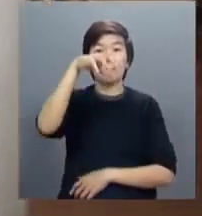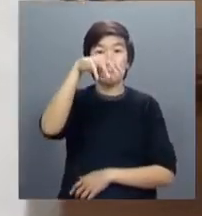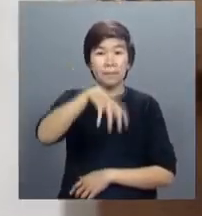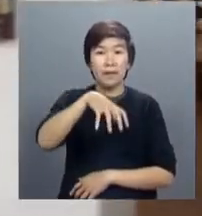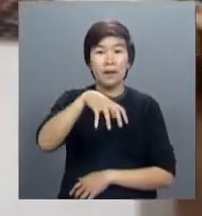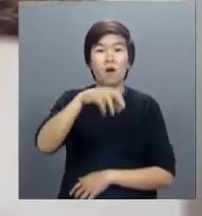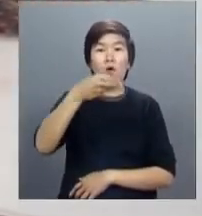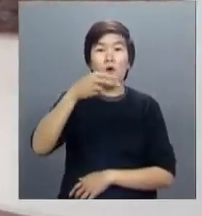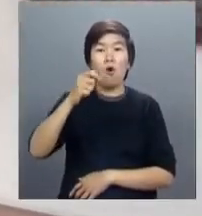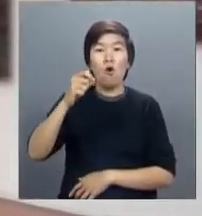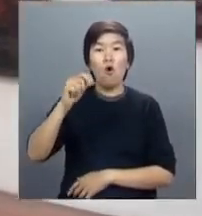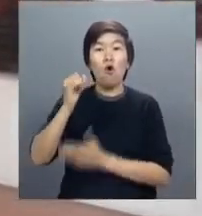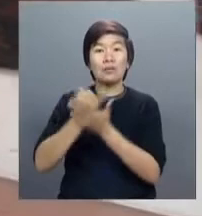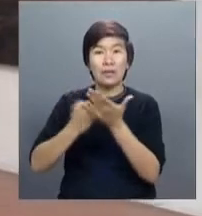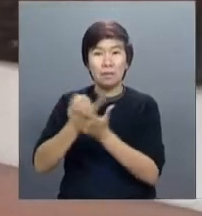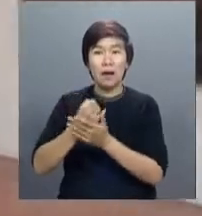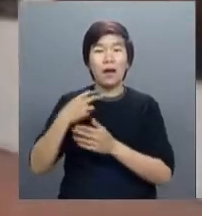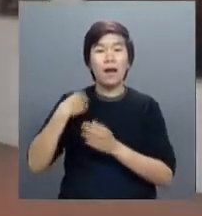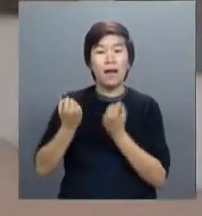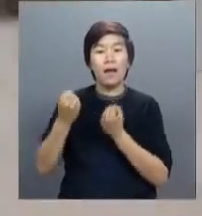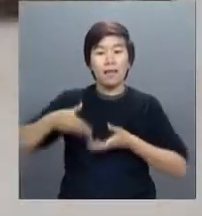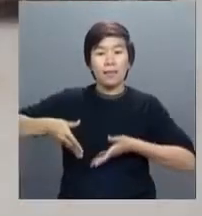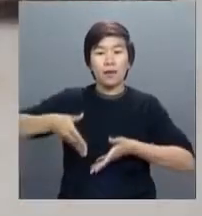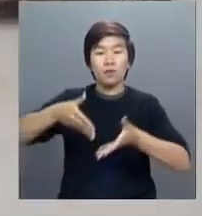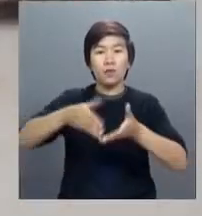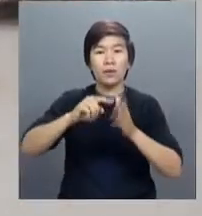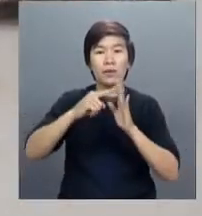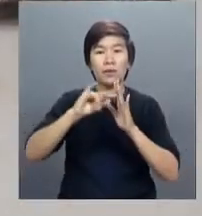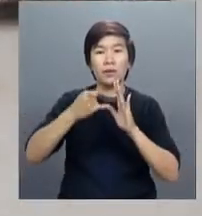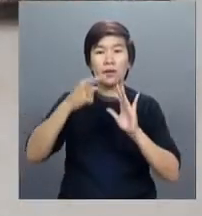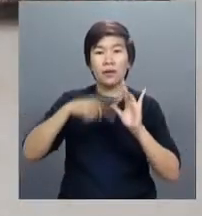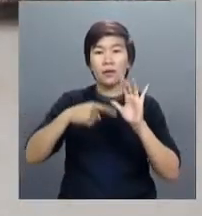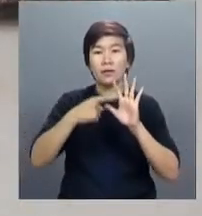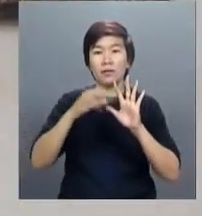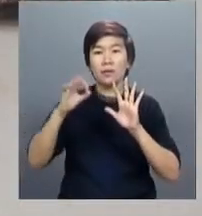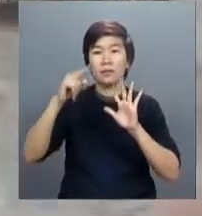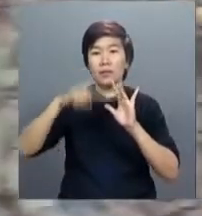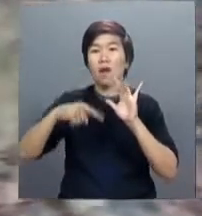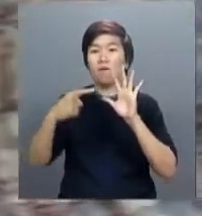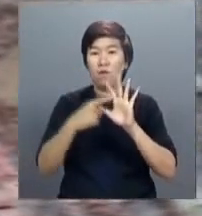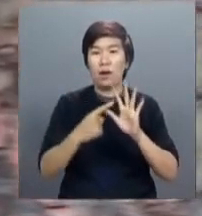อศิลป์ถนนเจ้าฟ้ากฤตฐาดีมีไทย PBS รายงาน